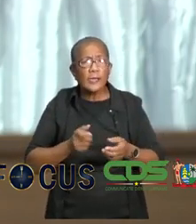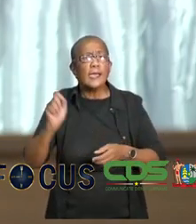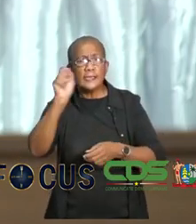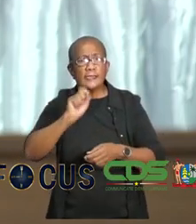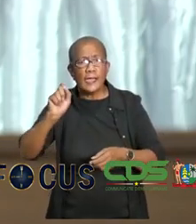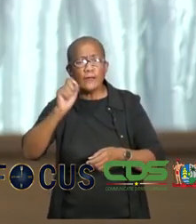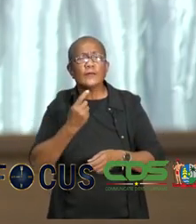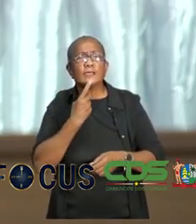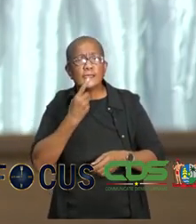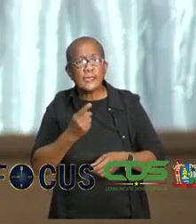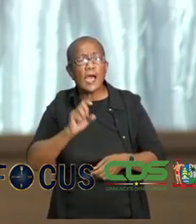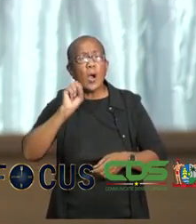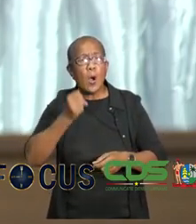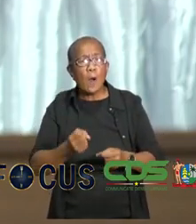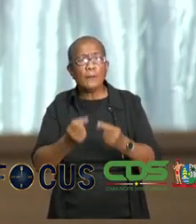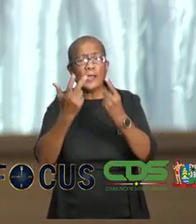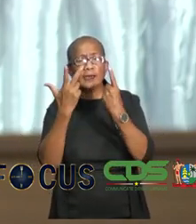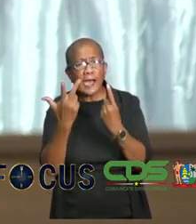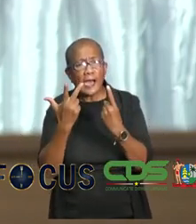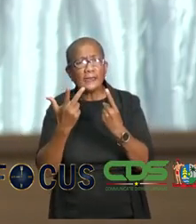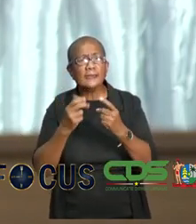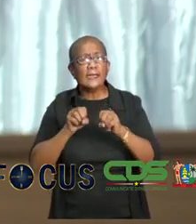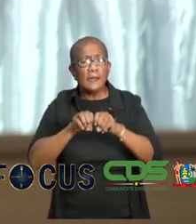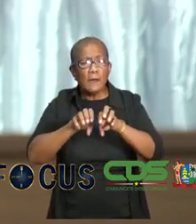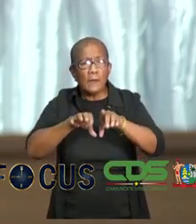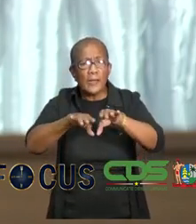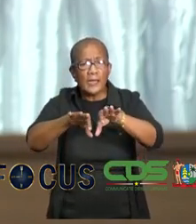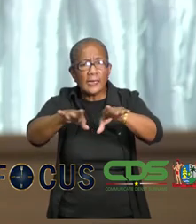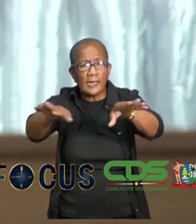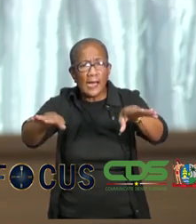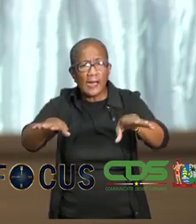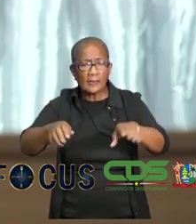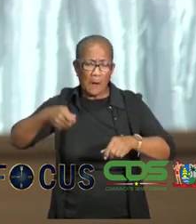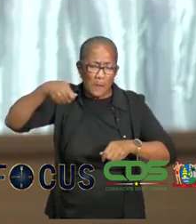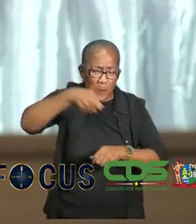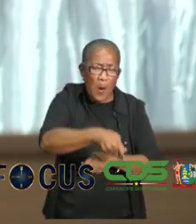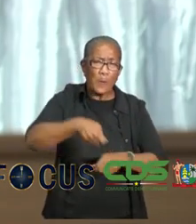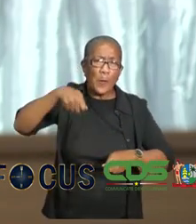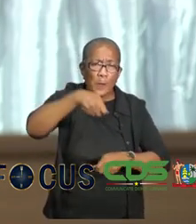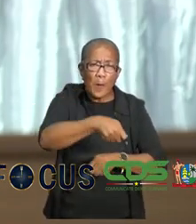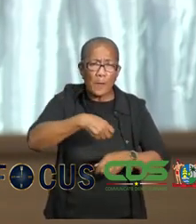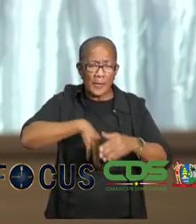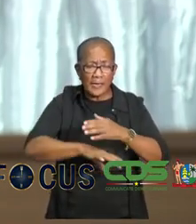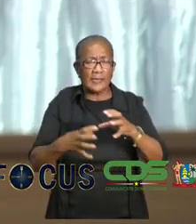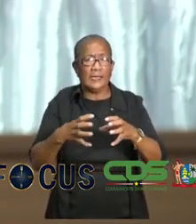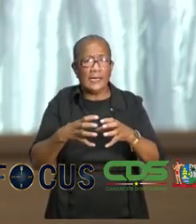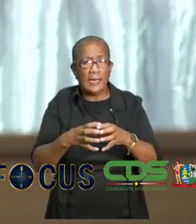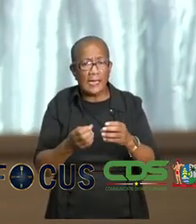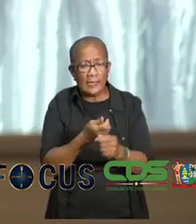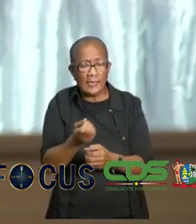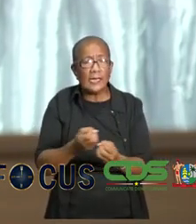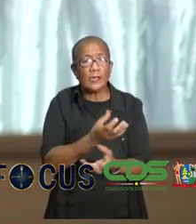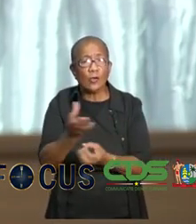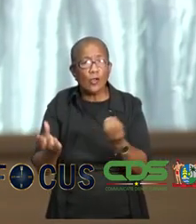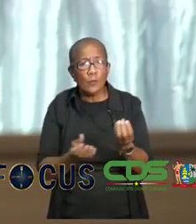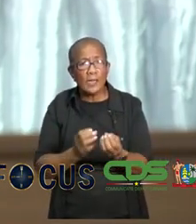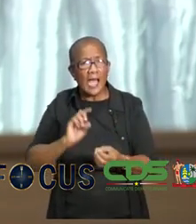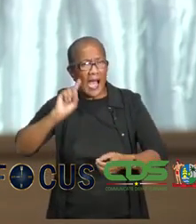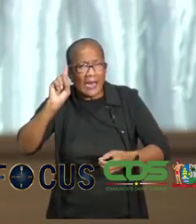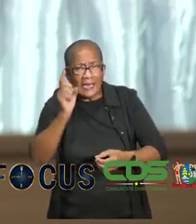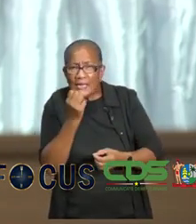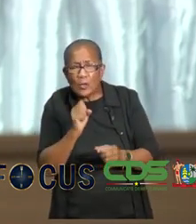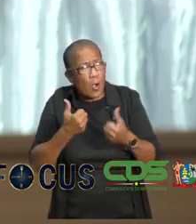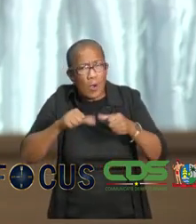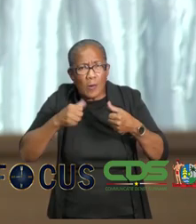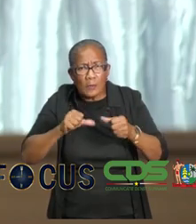omdat 18 miljard pompen in zo'n kleine economie, alleen om populistisch te doen, en dat zal me ook